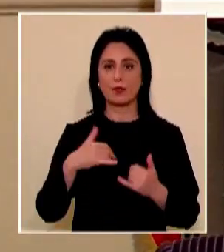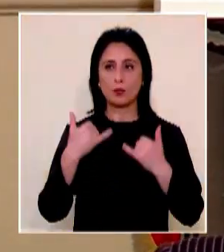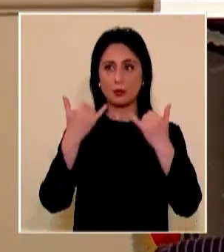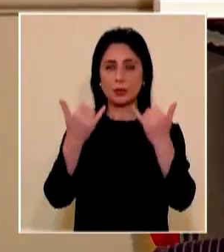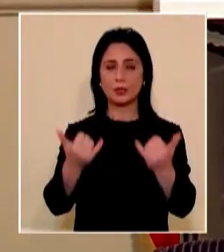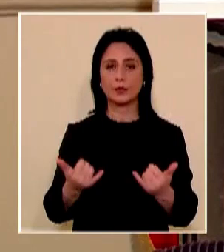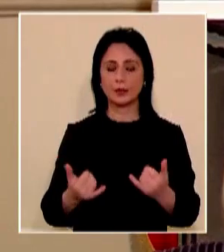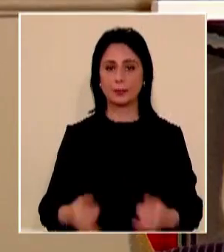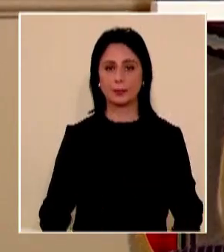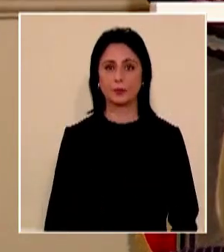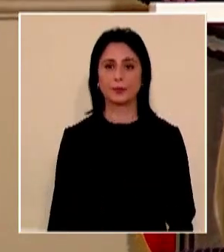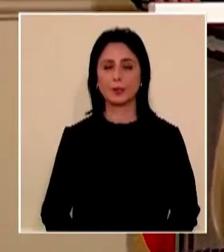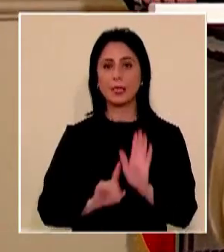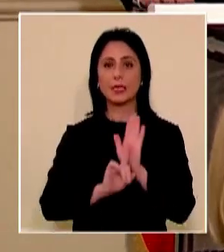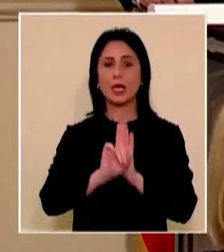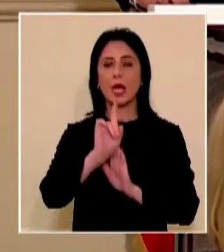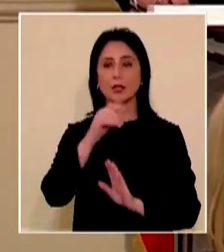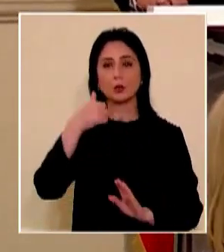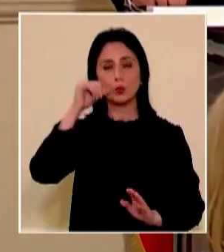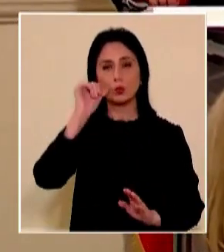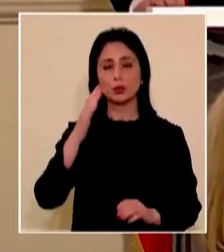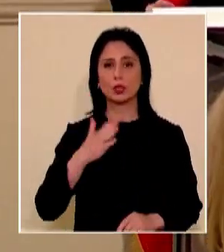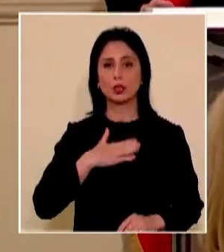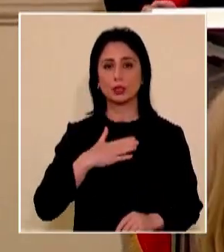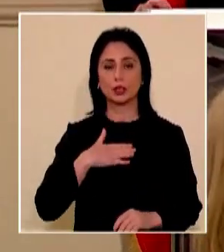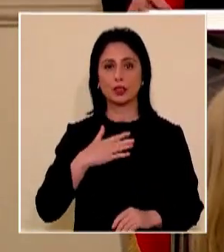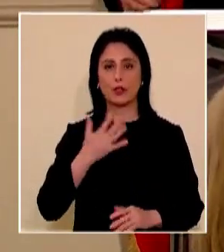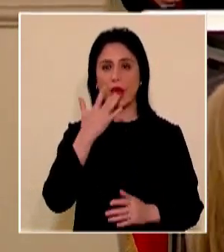To są bardzo ważne dni dla Gruzji.